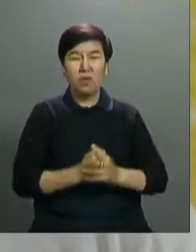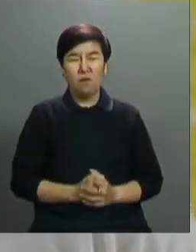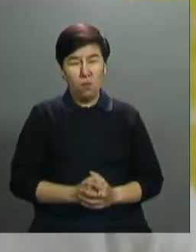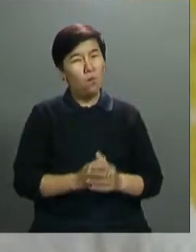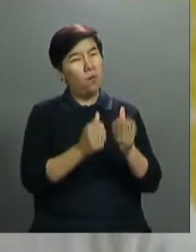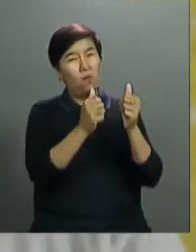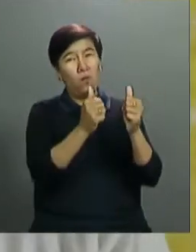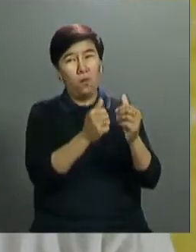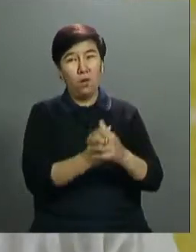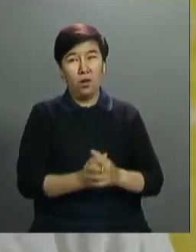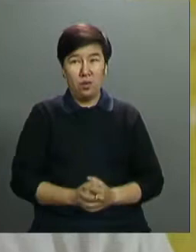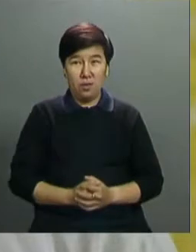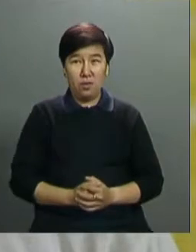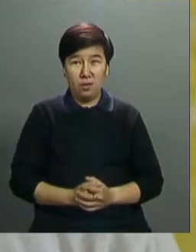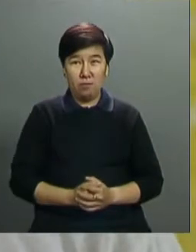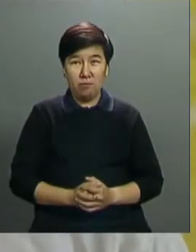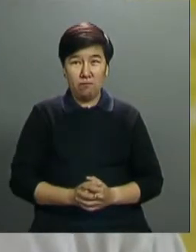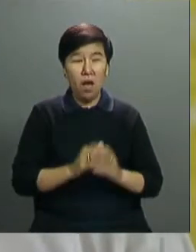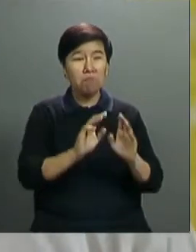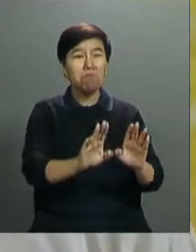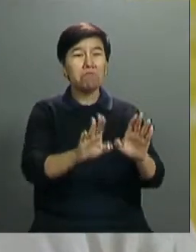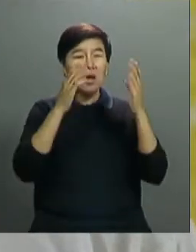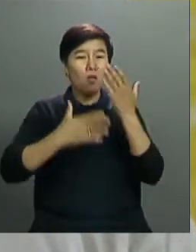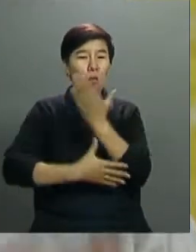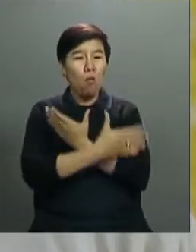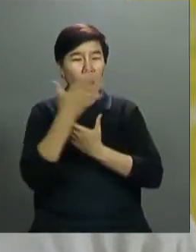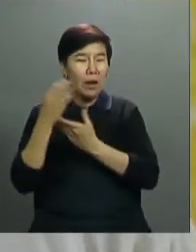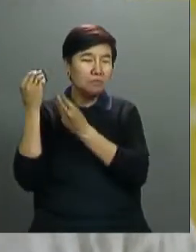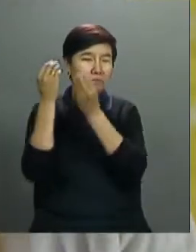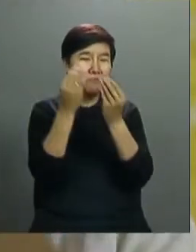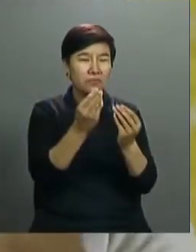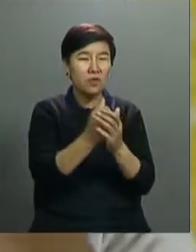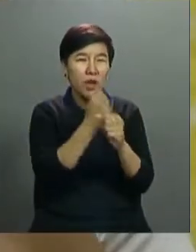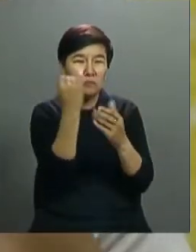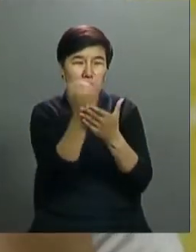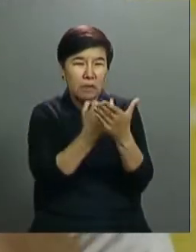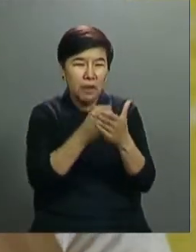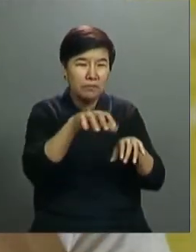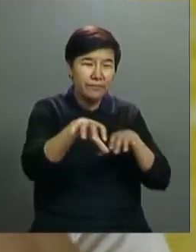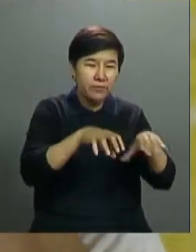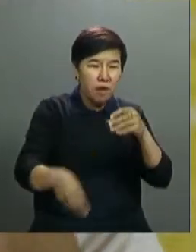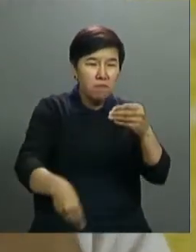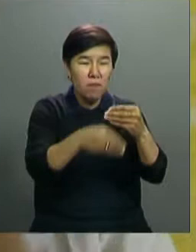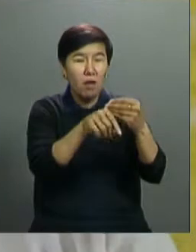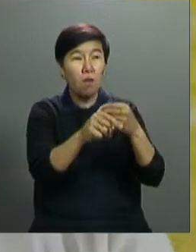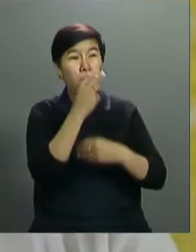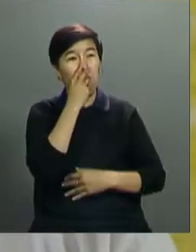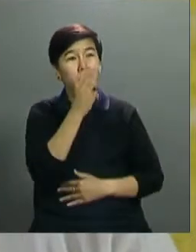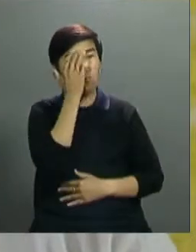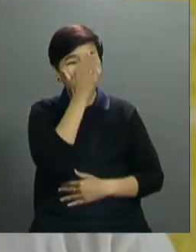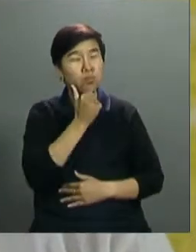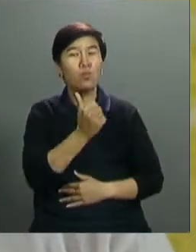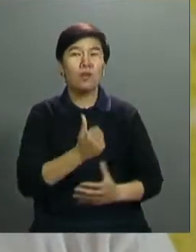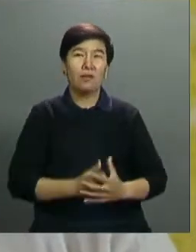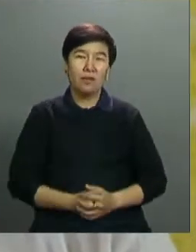แค่ดึงเขาออกมาเอาศิลปะเข้าไปเสริมมันก็สวยงามมันก็น่าอยู่น่ามองแล้ว